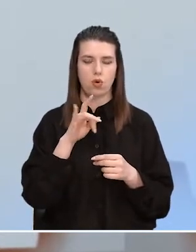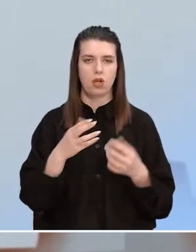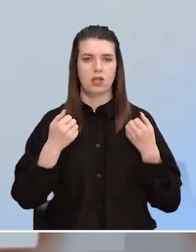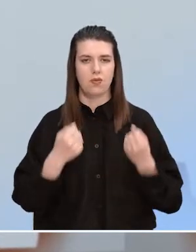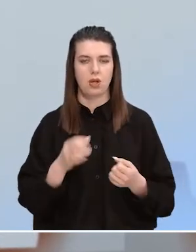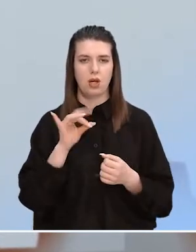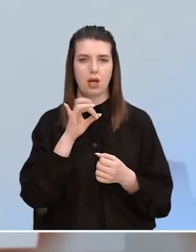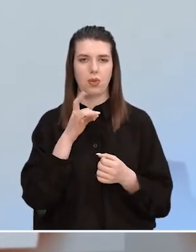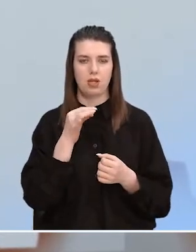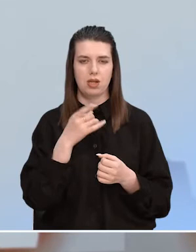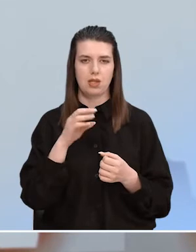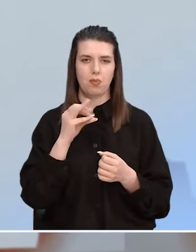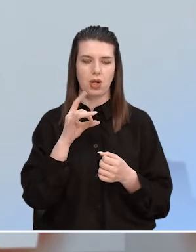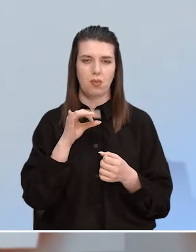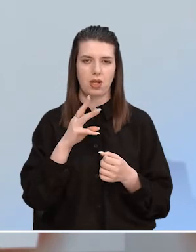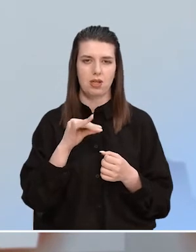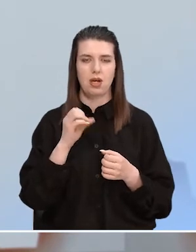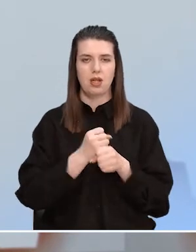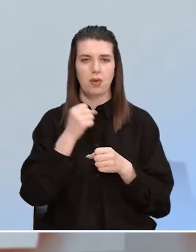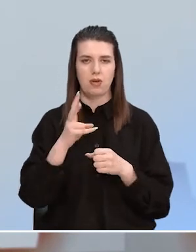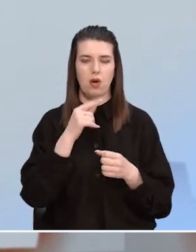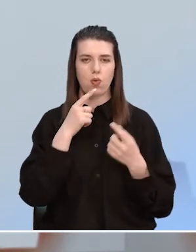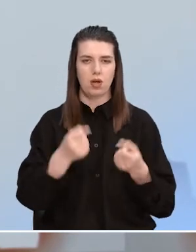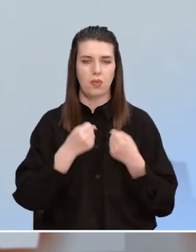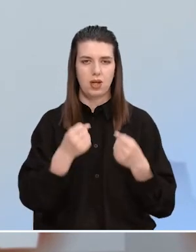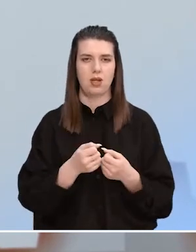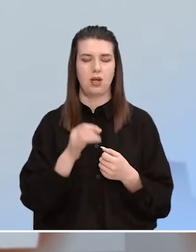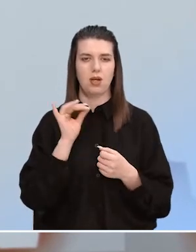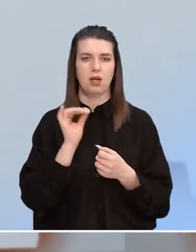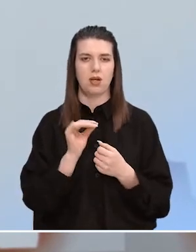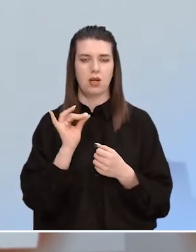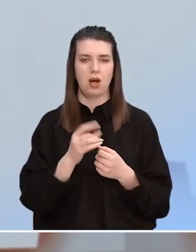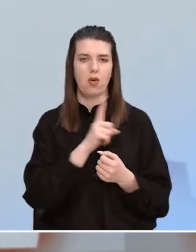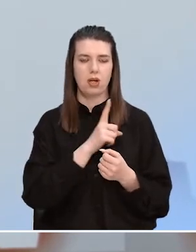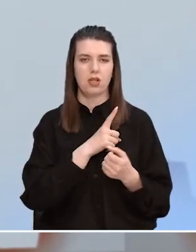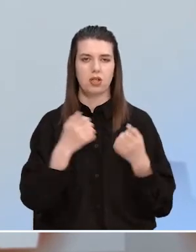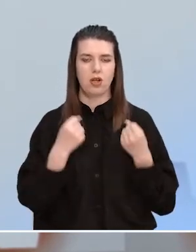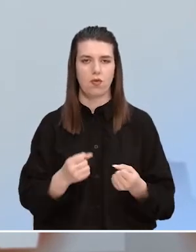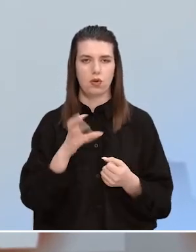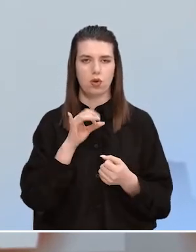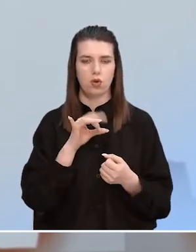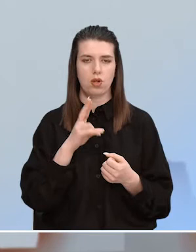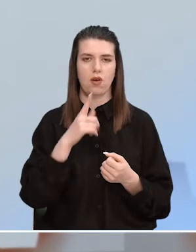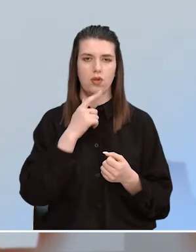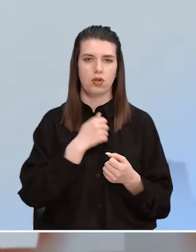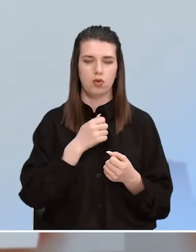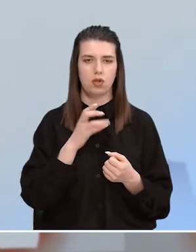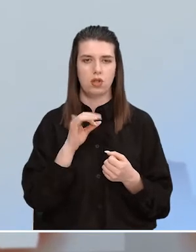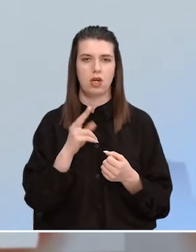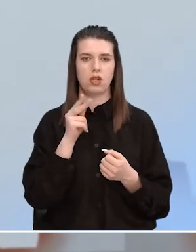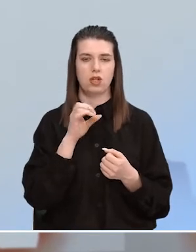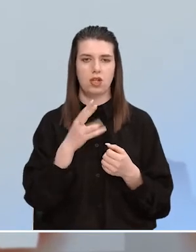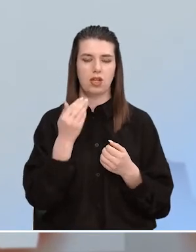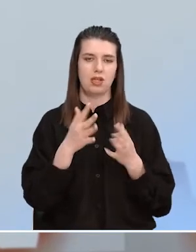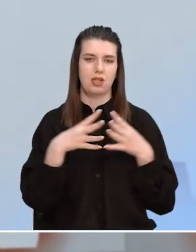санаторно-курортные и оздоровительные реабилитационные мероприятия направленные на укрепление и и охрану здоровья сотрудников